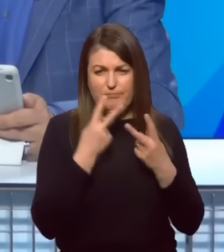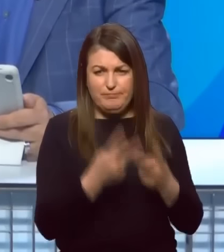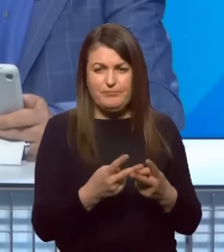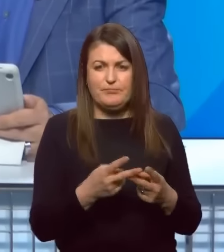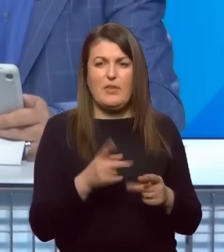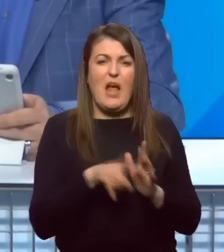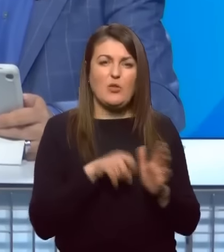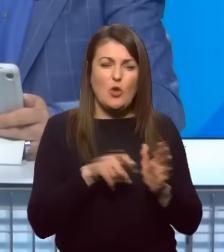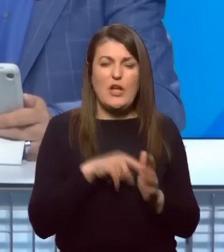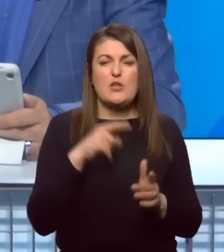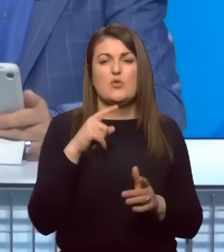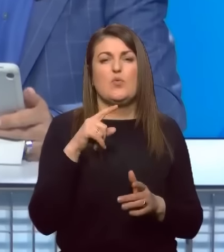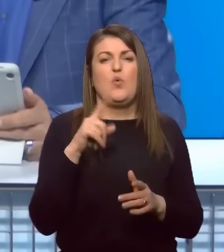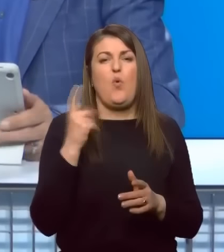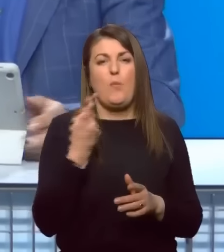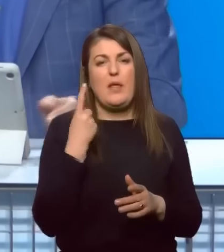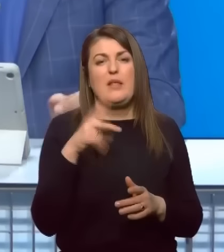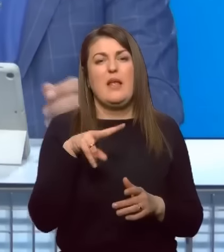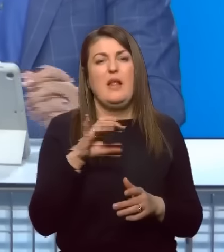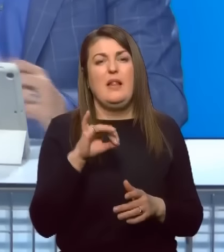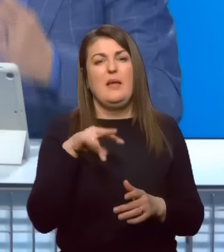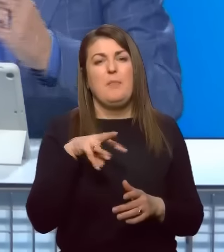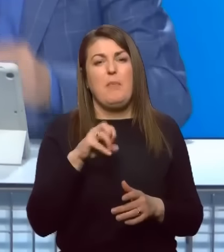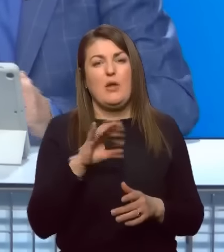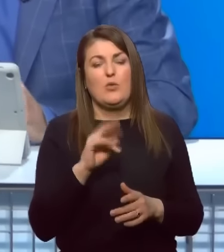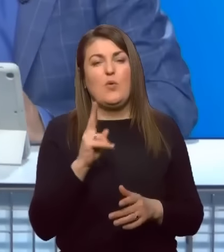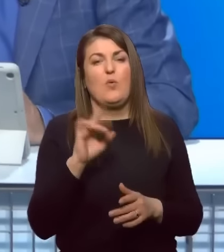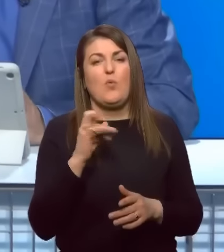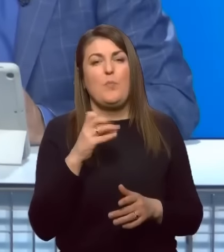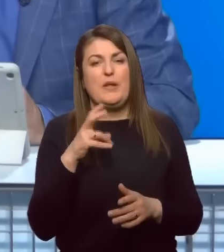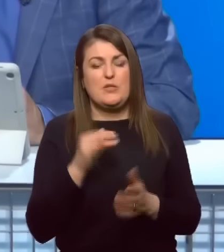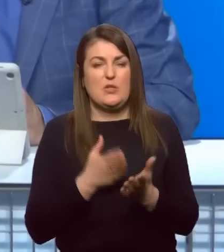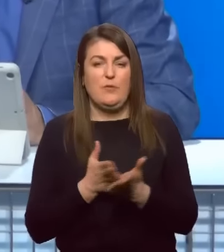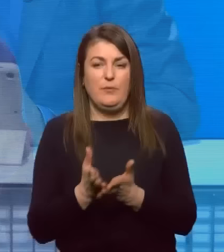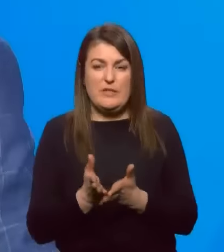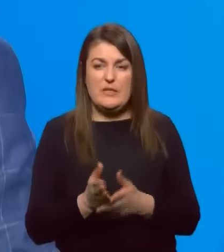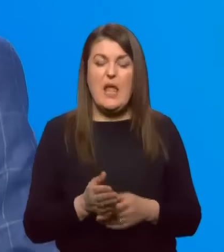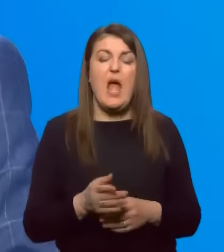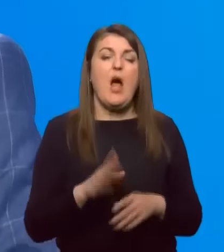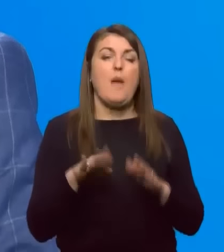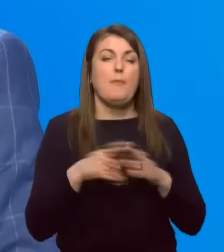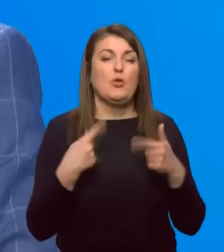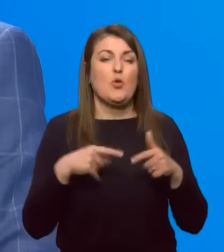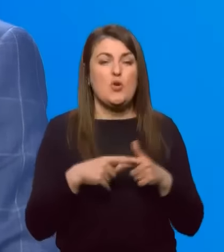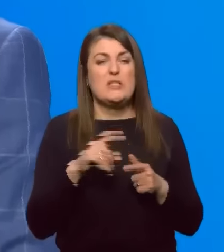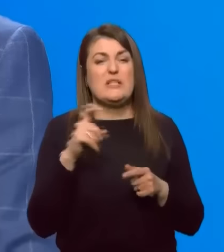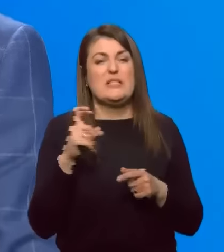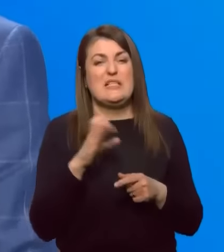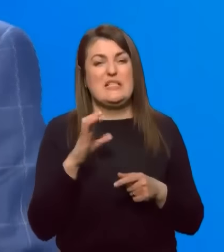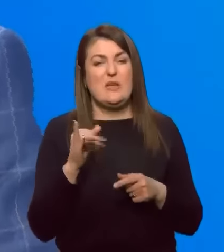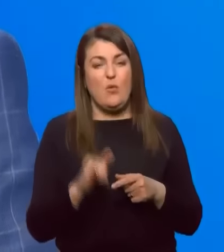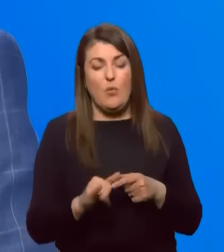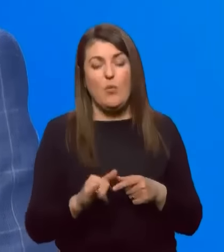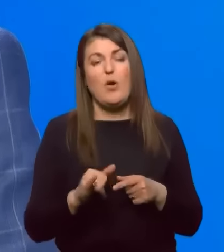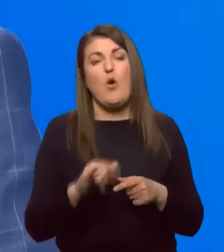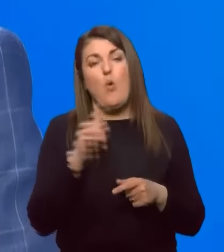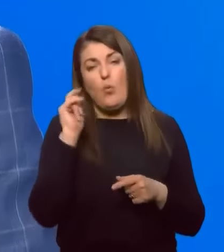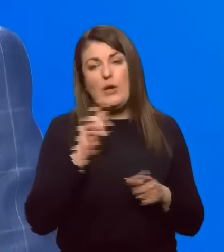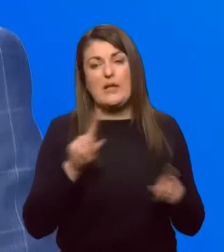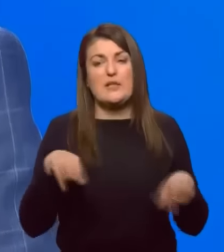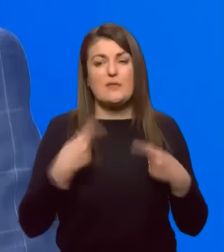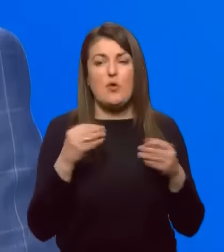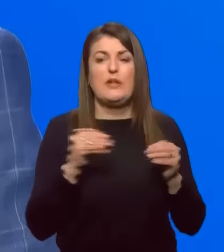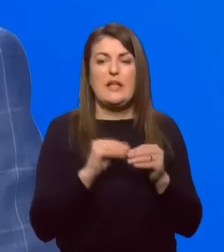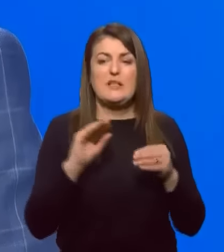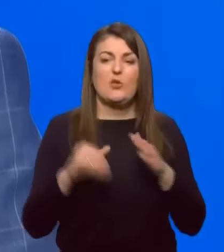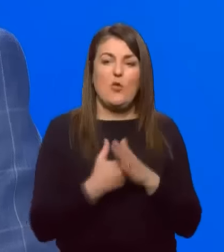саме на Донецьку область та Лимано-Куп'янську вісь. Так. І ось, власне, про підрозділи Збройних сил України. Україна створить